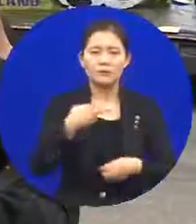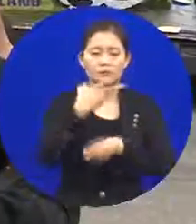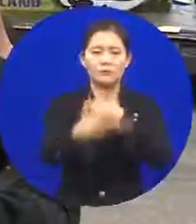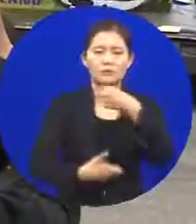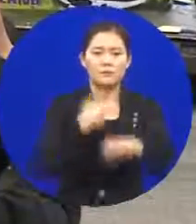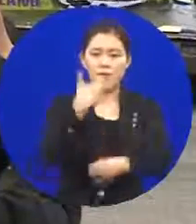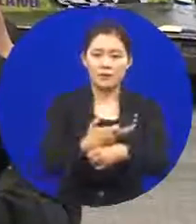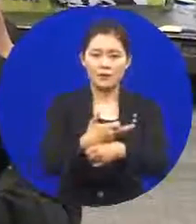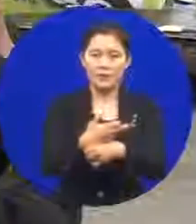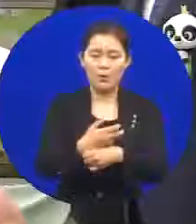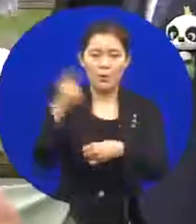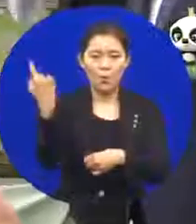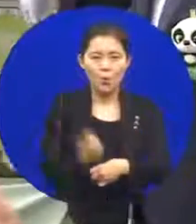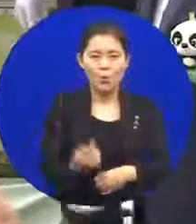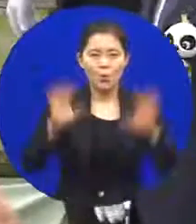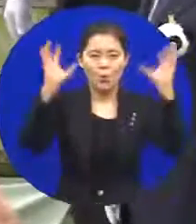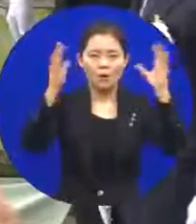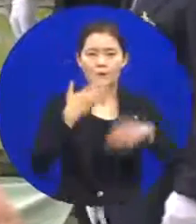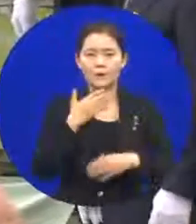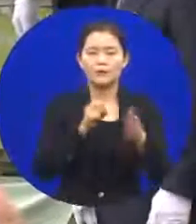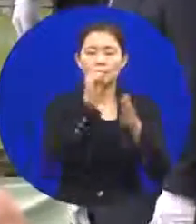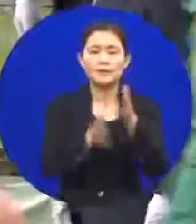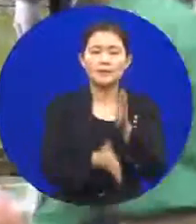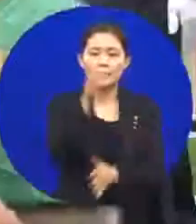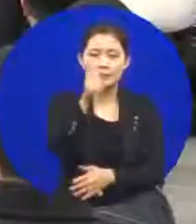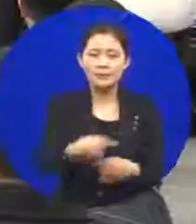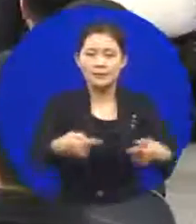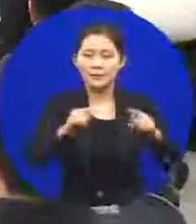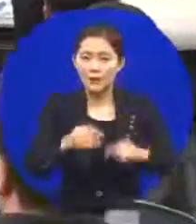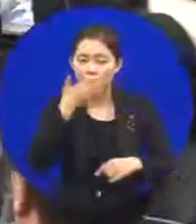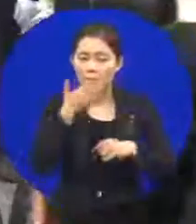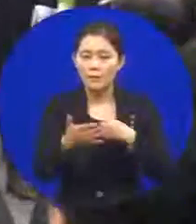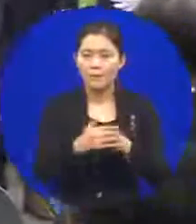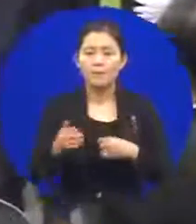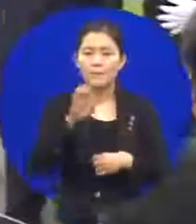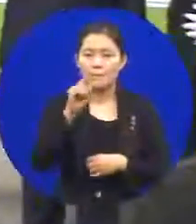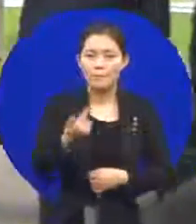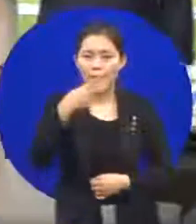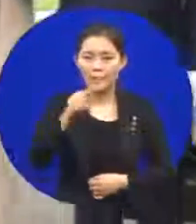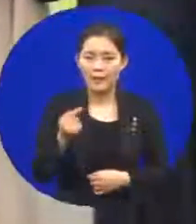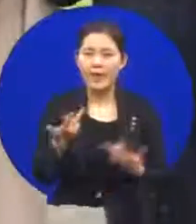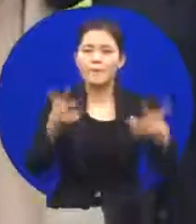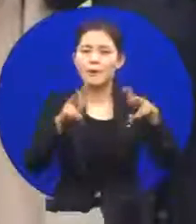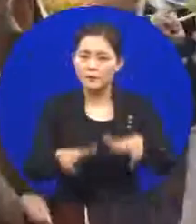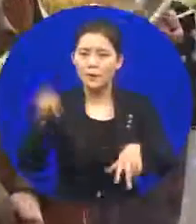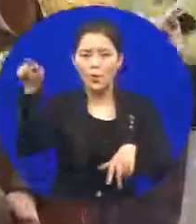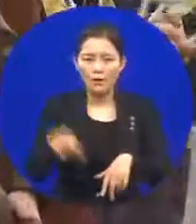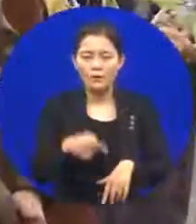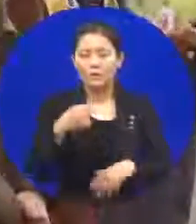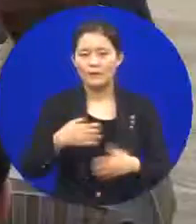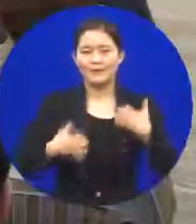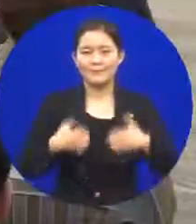만에 한국에 온 판다를 환영했습니다. 정찬민 시장은 이 자리에 참석해 한중 외교를 상징하는 판다가 용인시 에버랜드에 오게